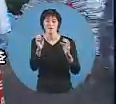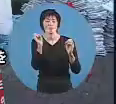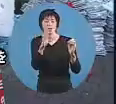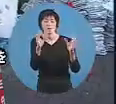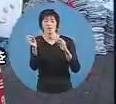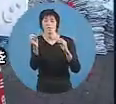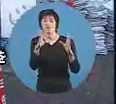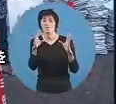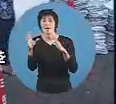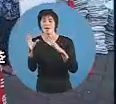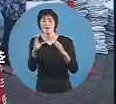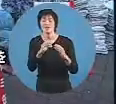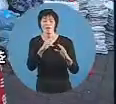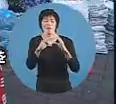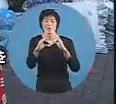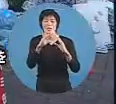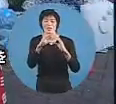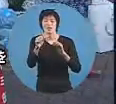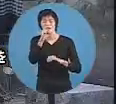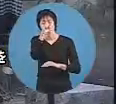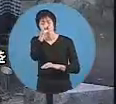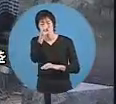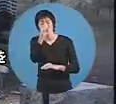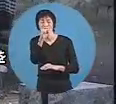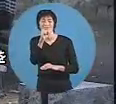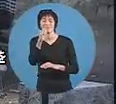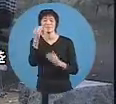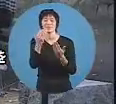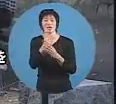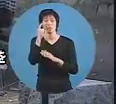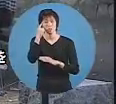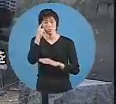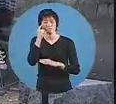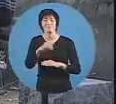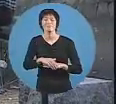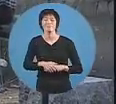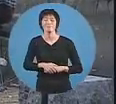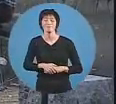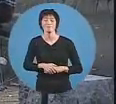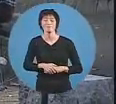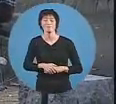回収が地域のコミュニケーションを高めることにも役立っています。